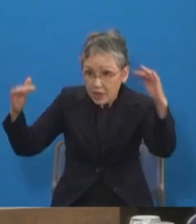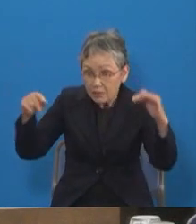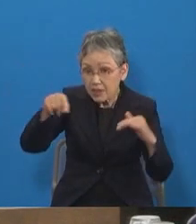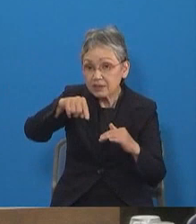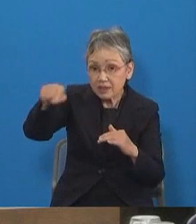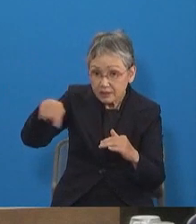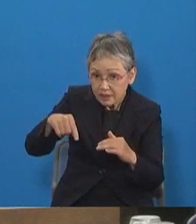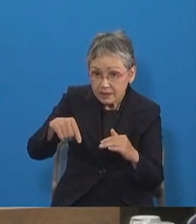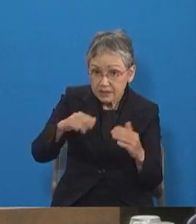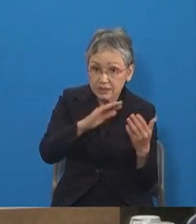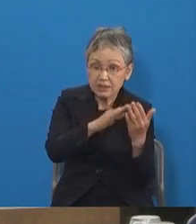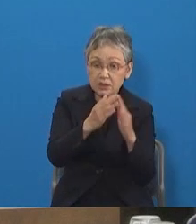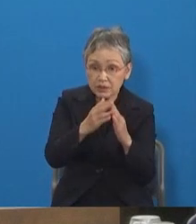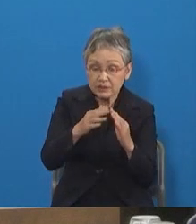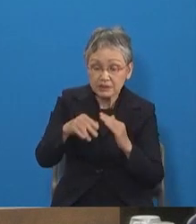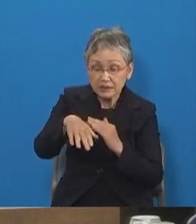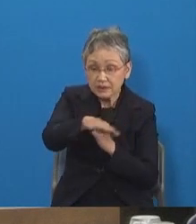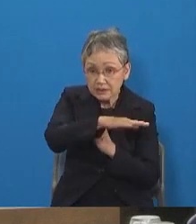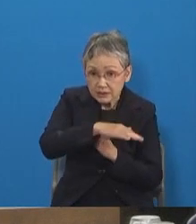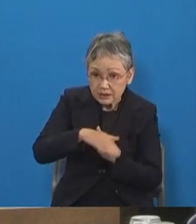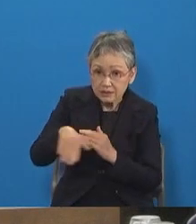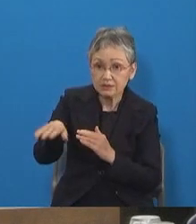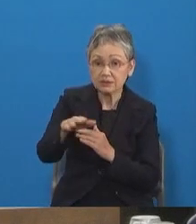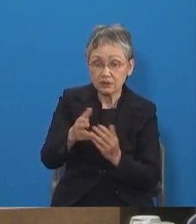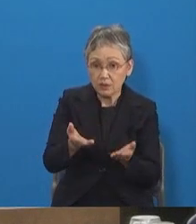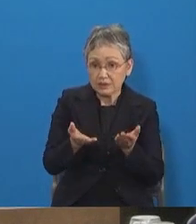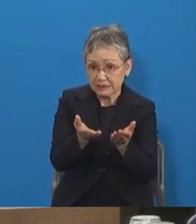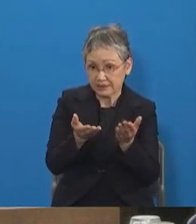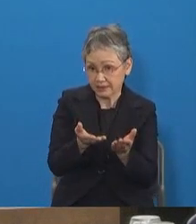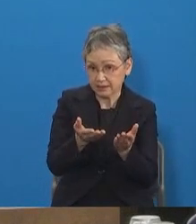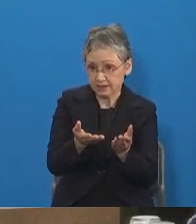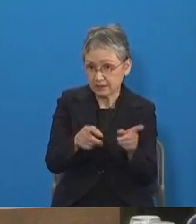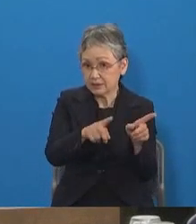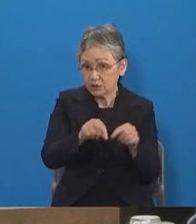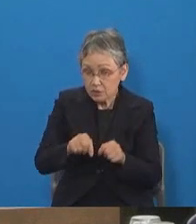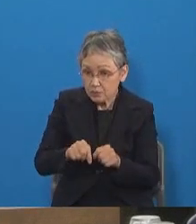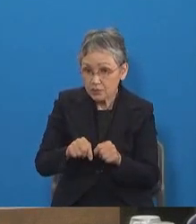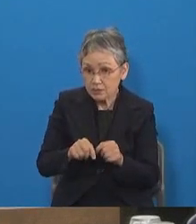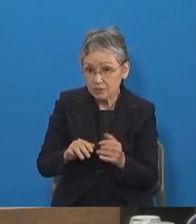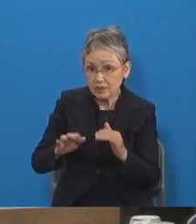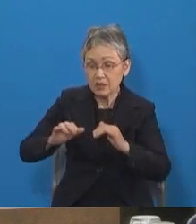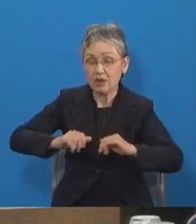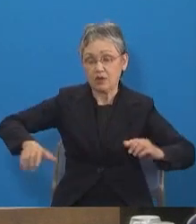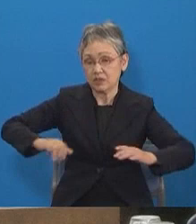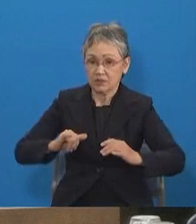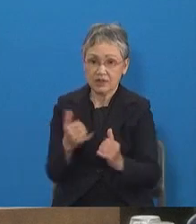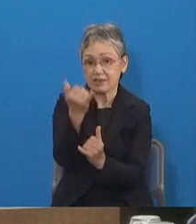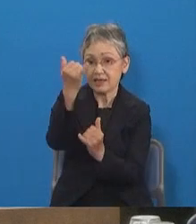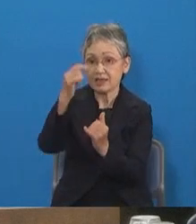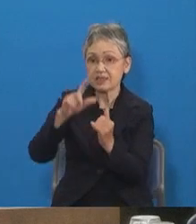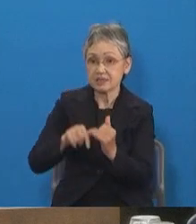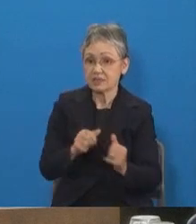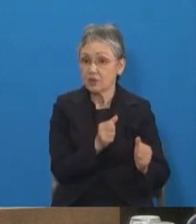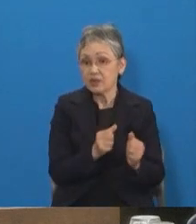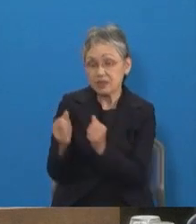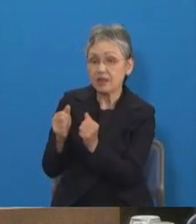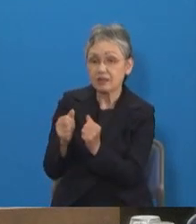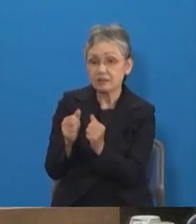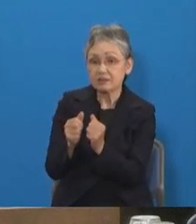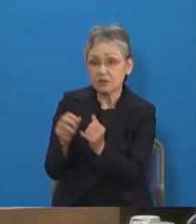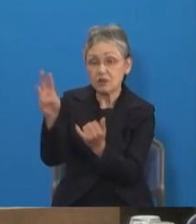周辺部の方の方の地震に伴う大規模火災時の避難や災害情報の